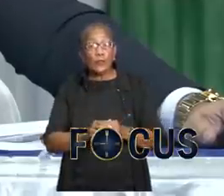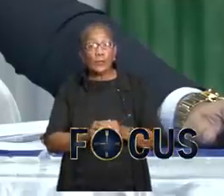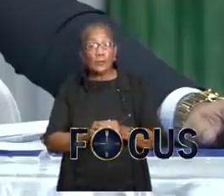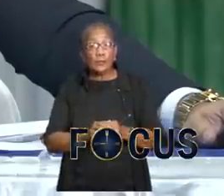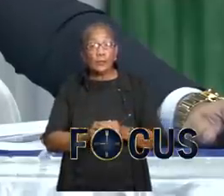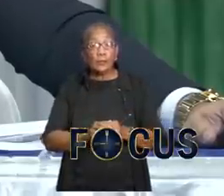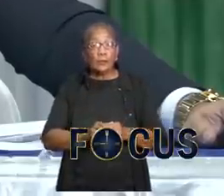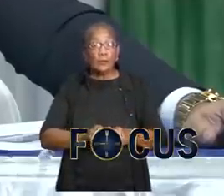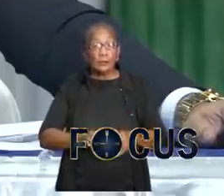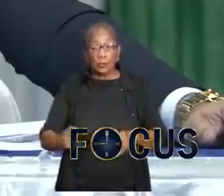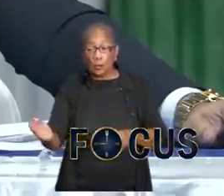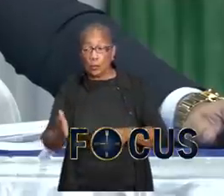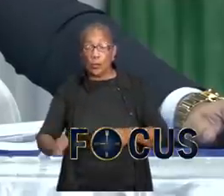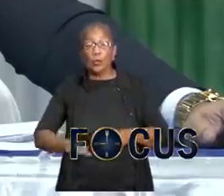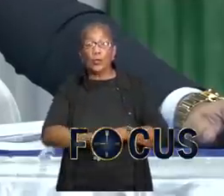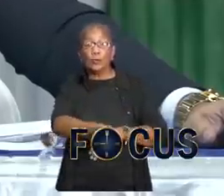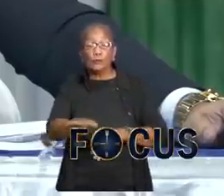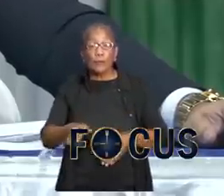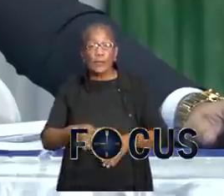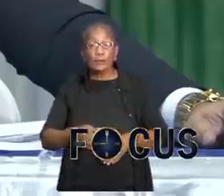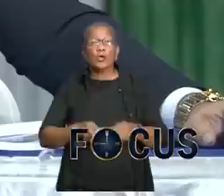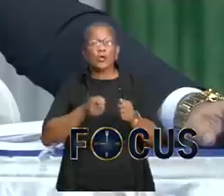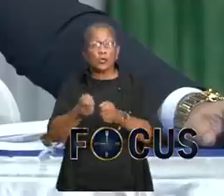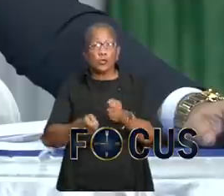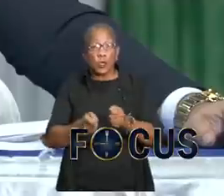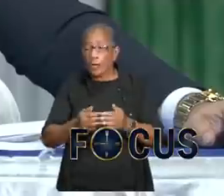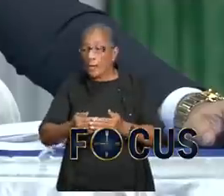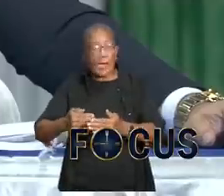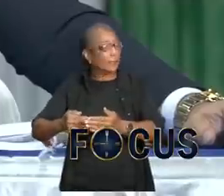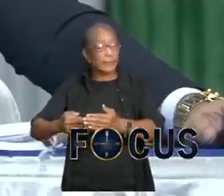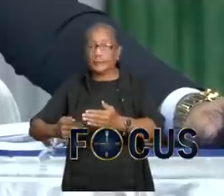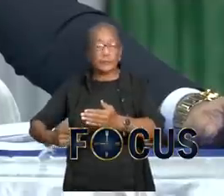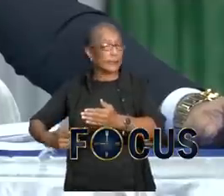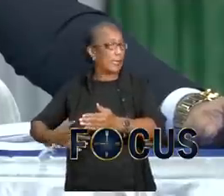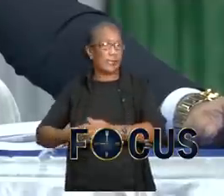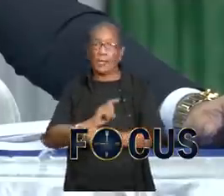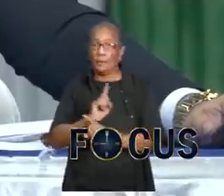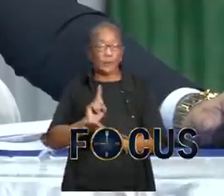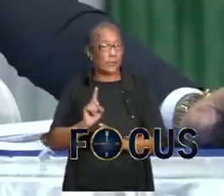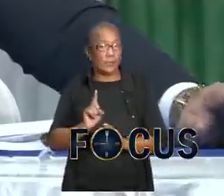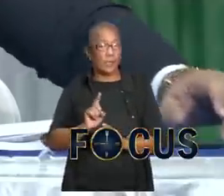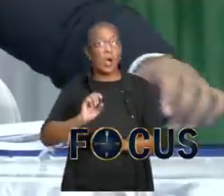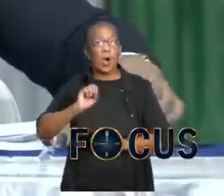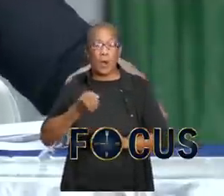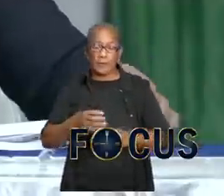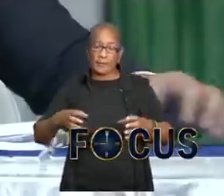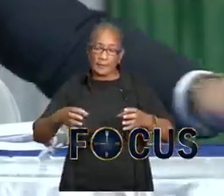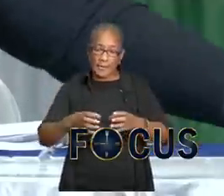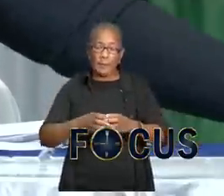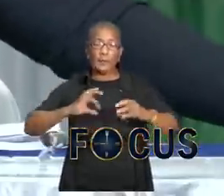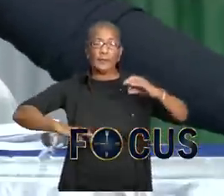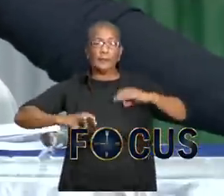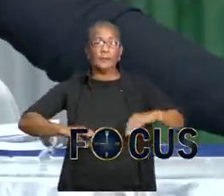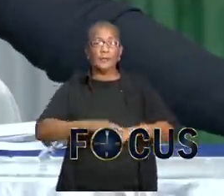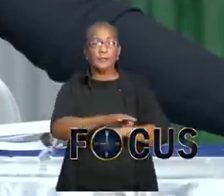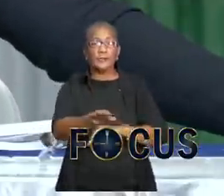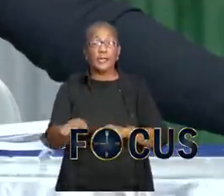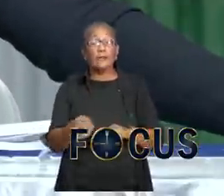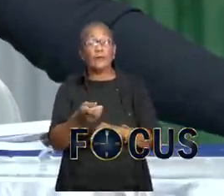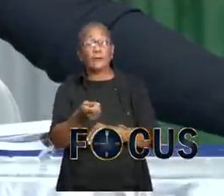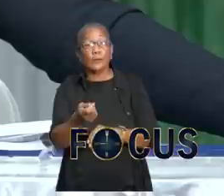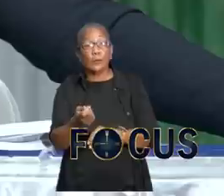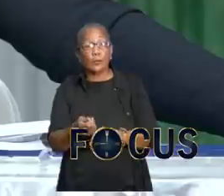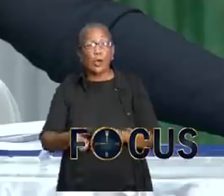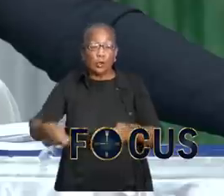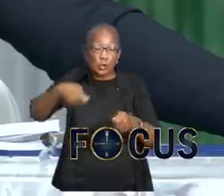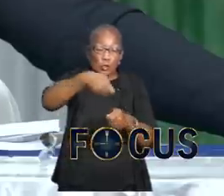kustvlakte hebben we ervoor gezorgd dat er geen achterstand is, omdat deze gezamenlijk met het ministerie van Financiën, dat de